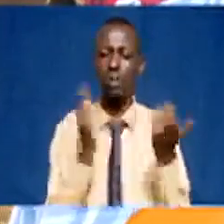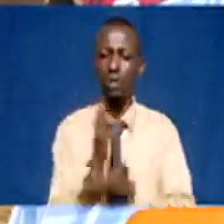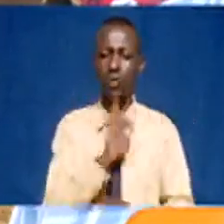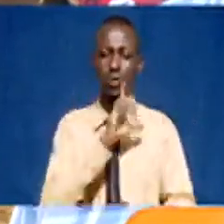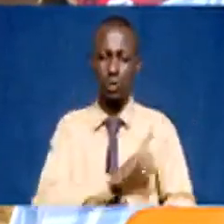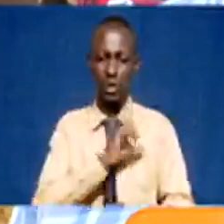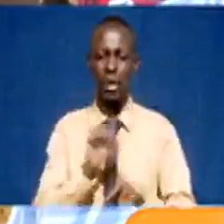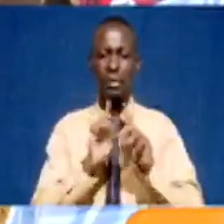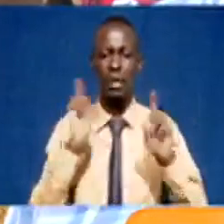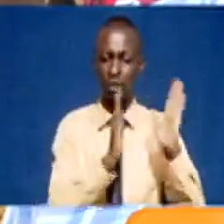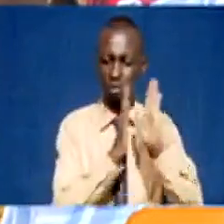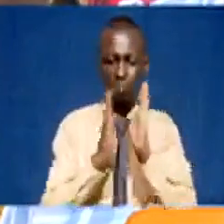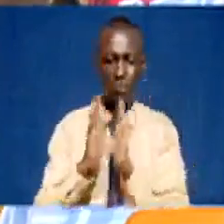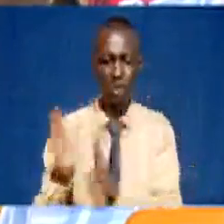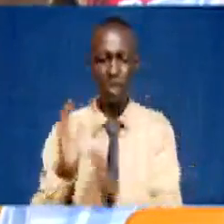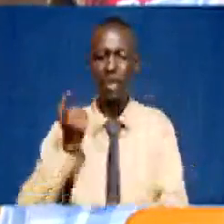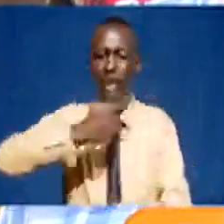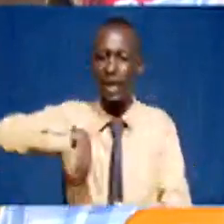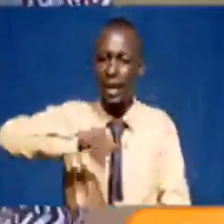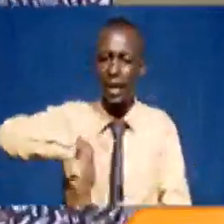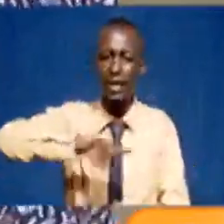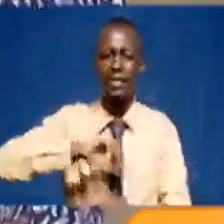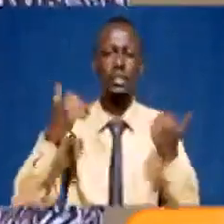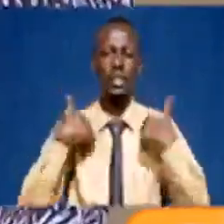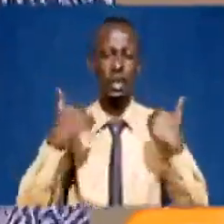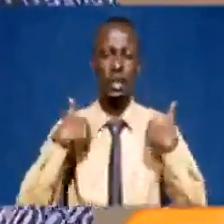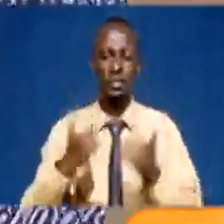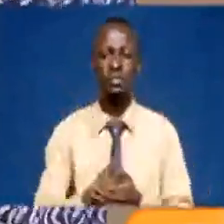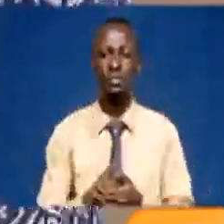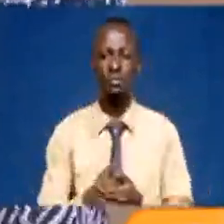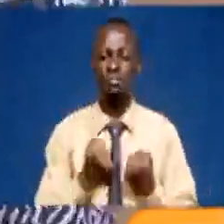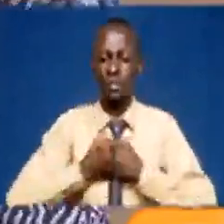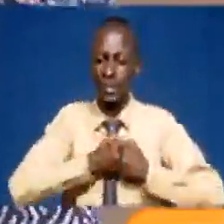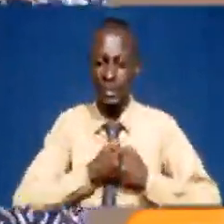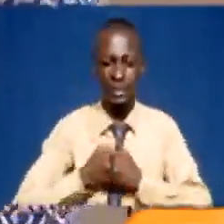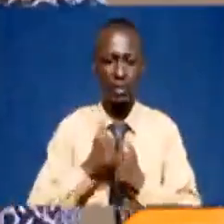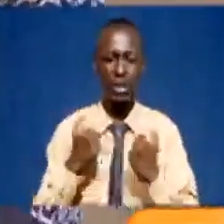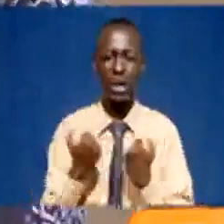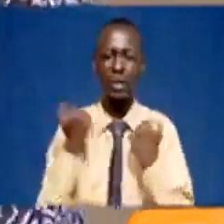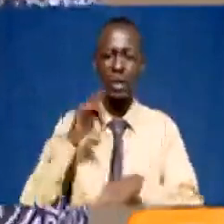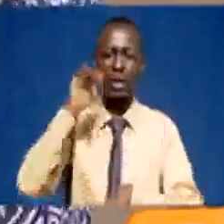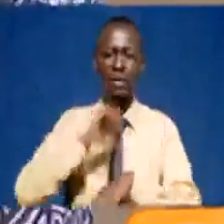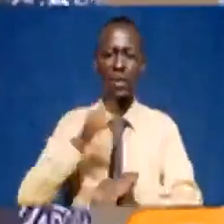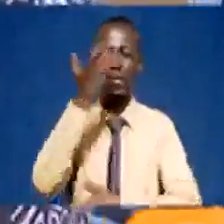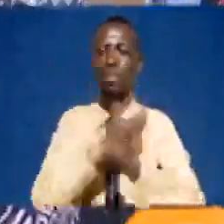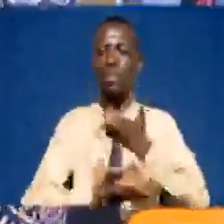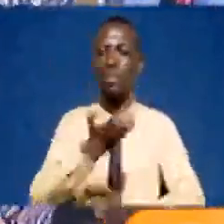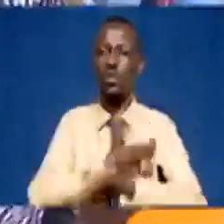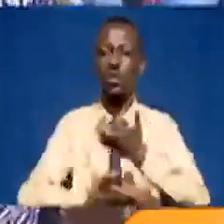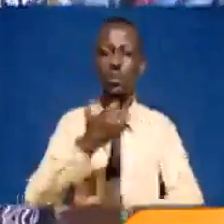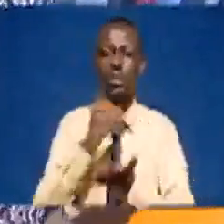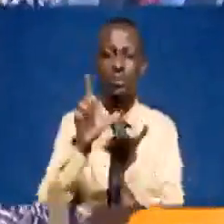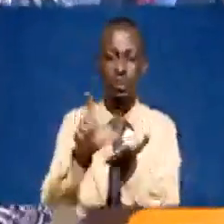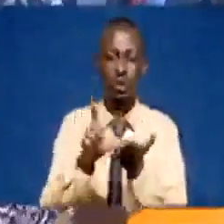ile mikakati ambao sisi tuliweza kuweka. Changamoto ambalo limekuwa likikaba uchumi kwa la madeni sasa